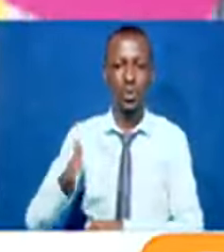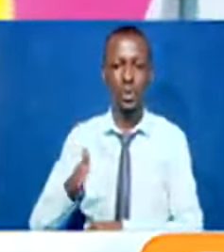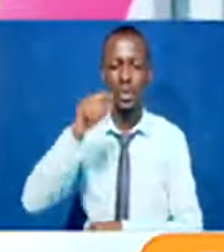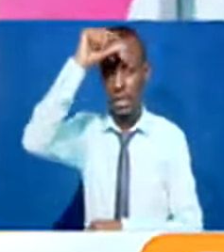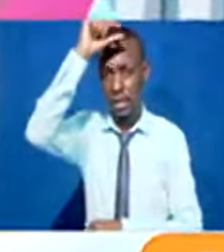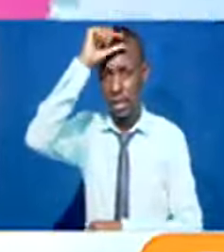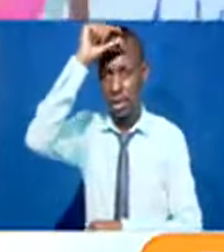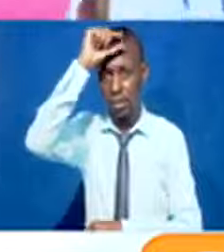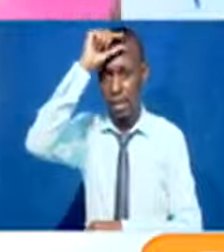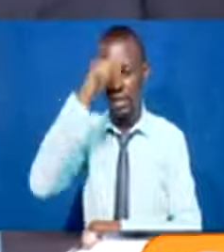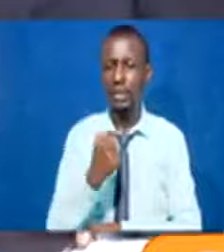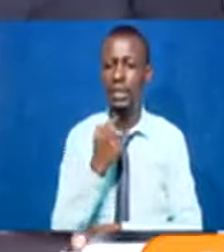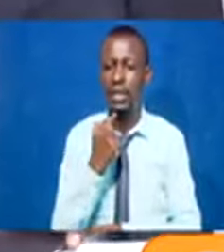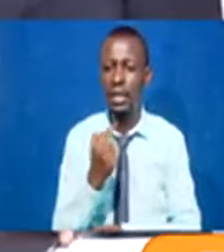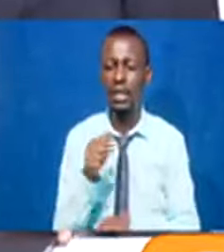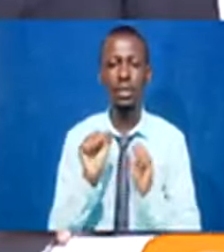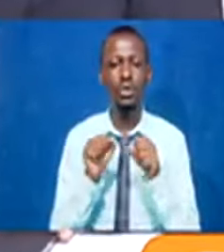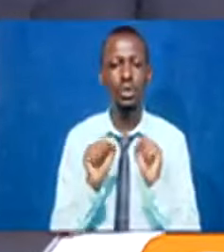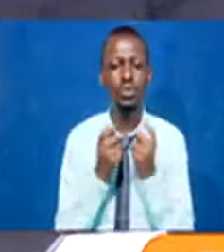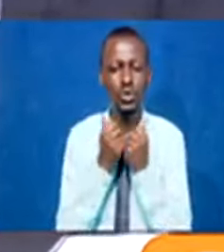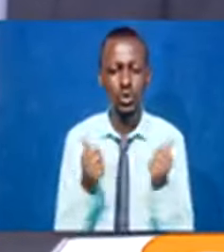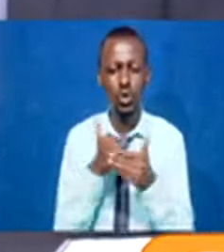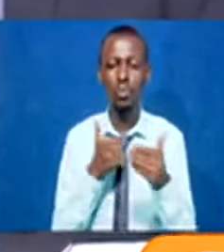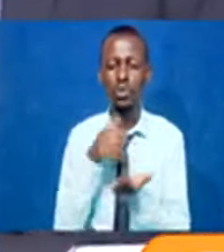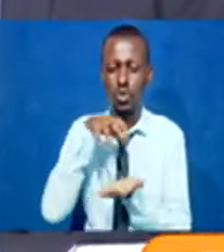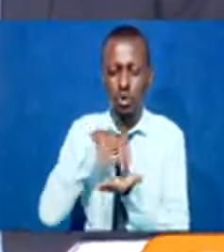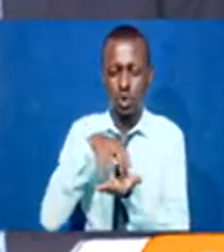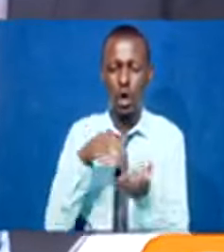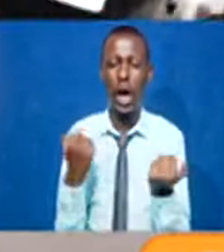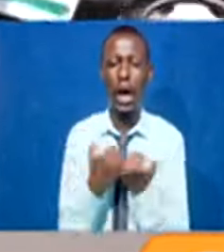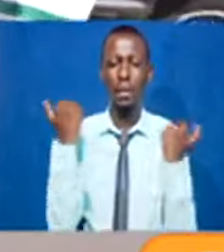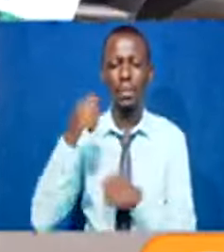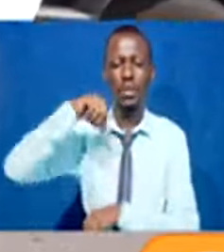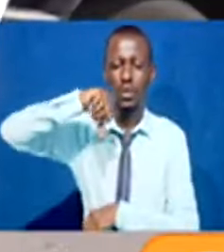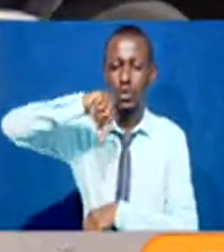imeingilia kati kutafuta suluhu kabla ya hali kuwa mbaya zaidi.